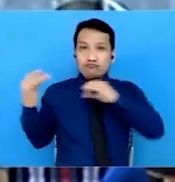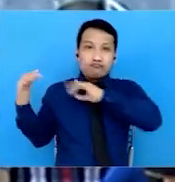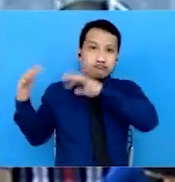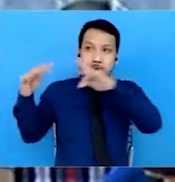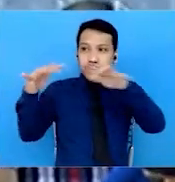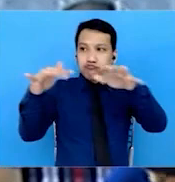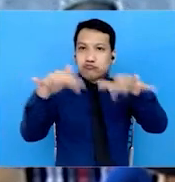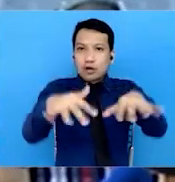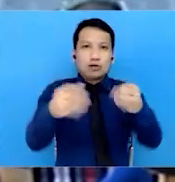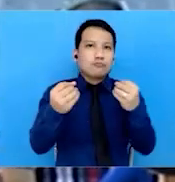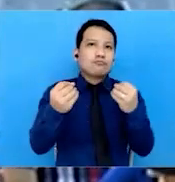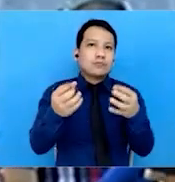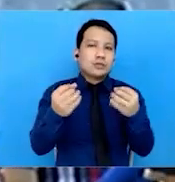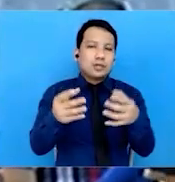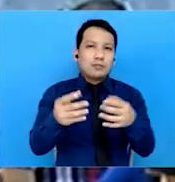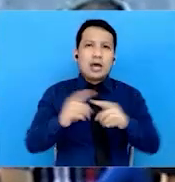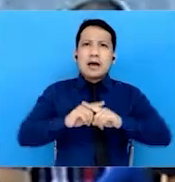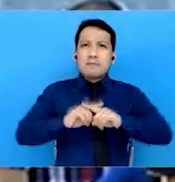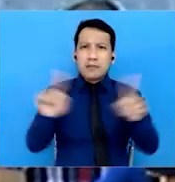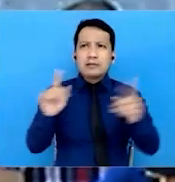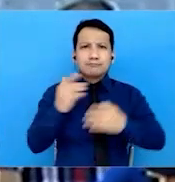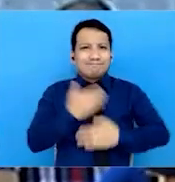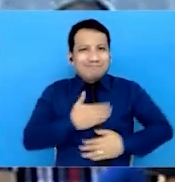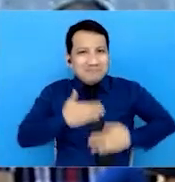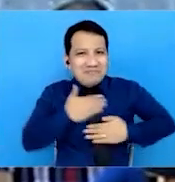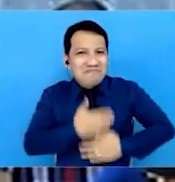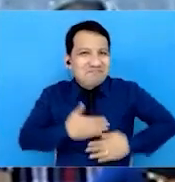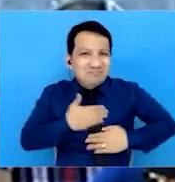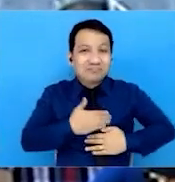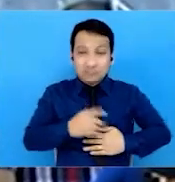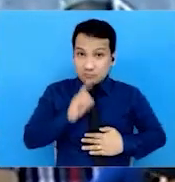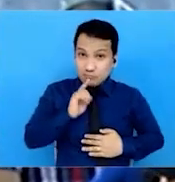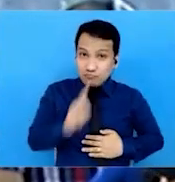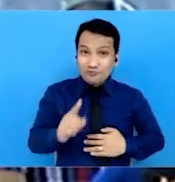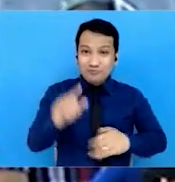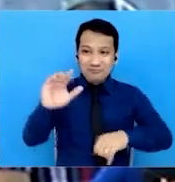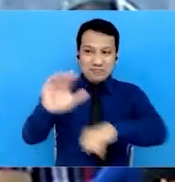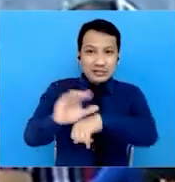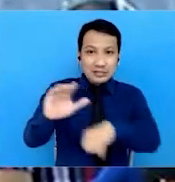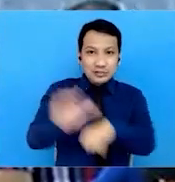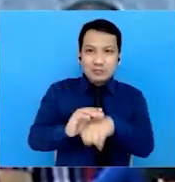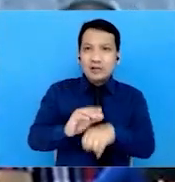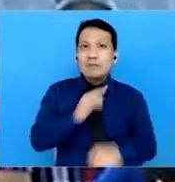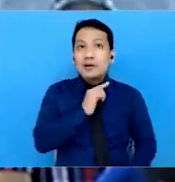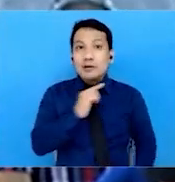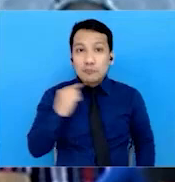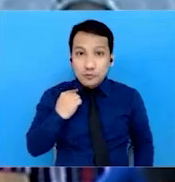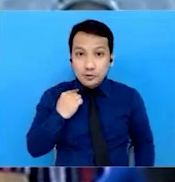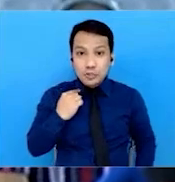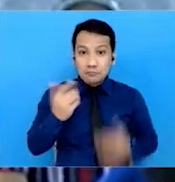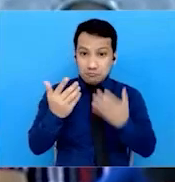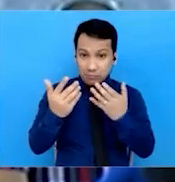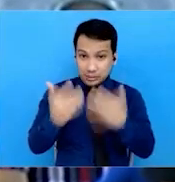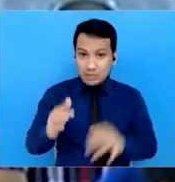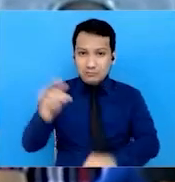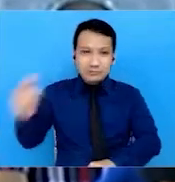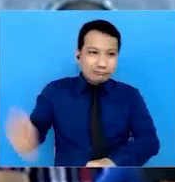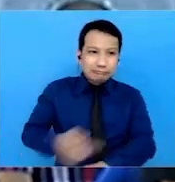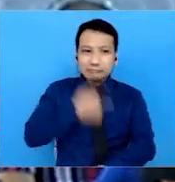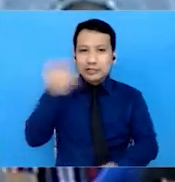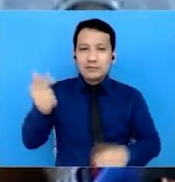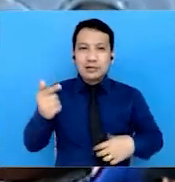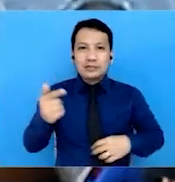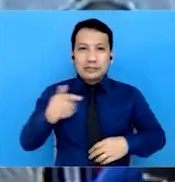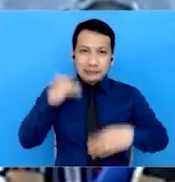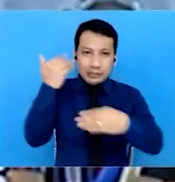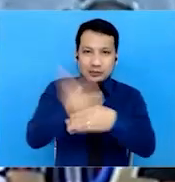Ganun pa man ay tuwang-tuwa nga yung mga deboto. Ganun din naman yung mga kaparean na matapos nga yung matagal na lockdown ay ngayon